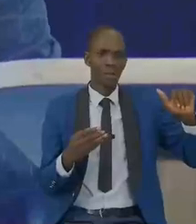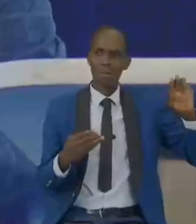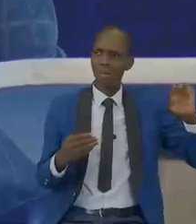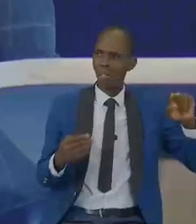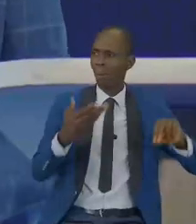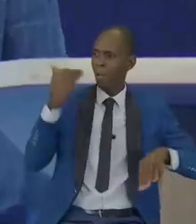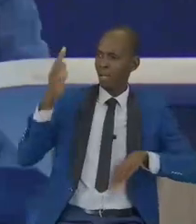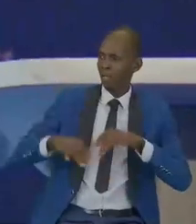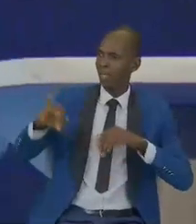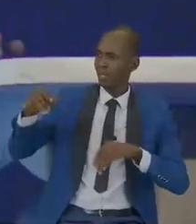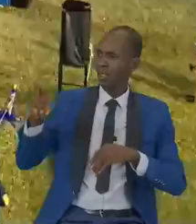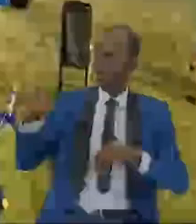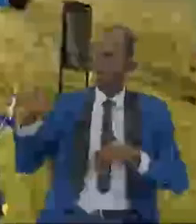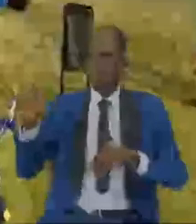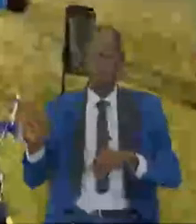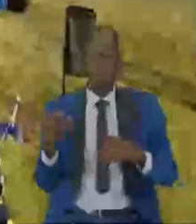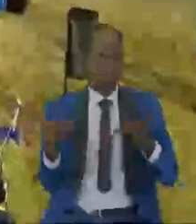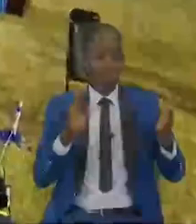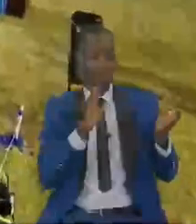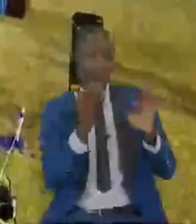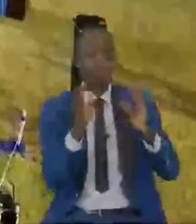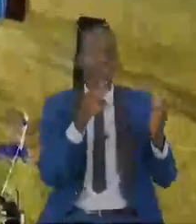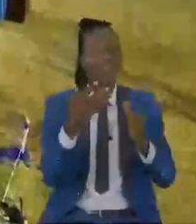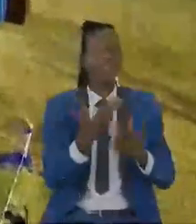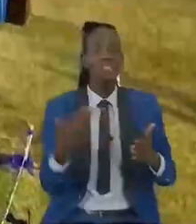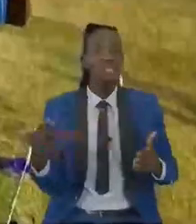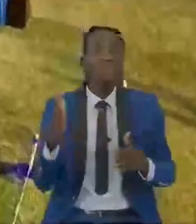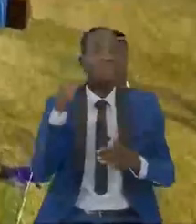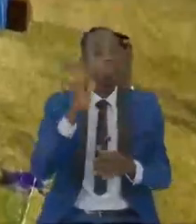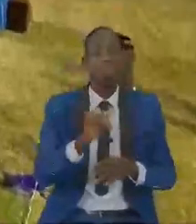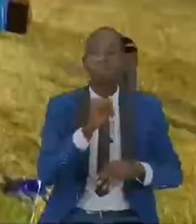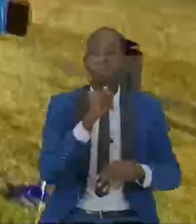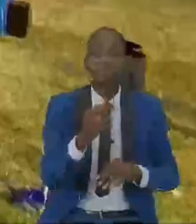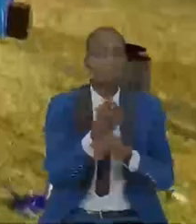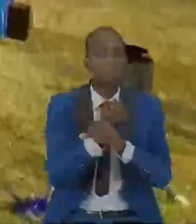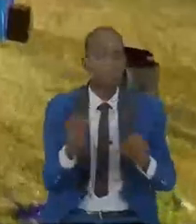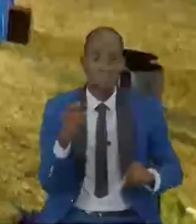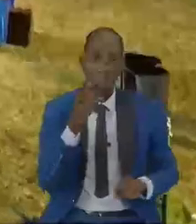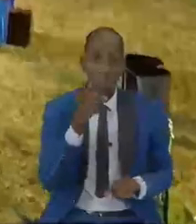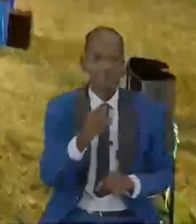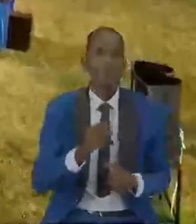La comparaison Chanel, ceci, les fleuves de Dana, de Damas,